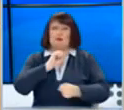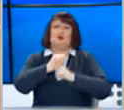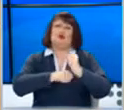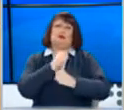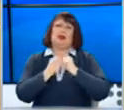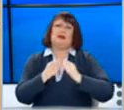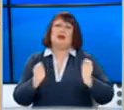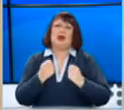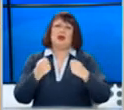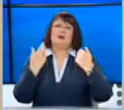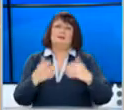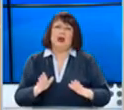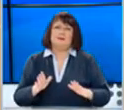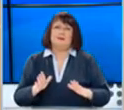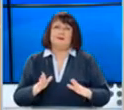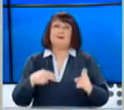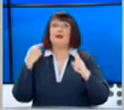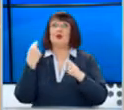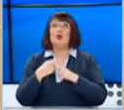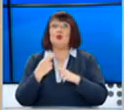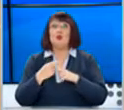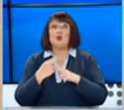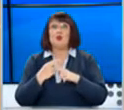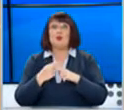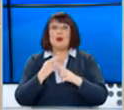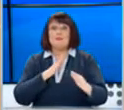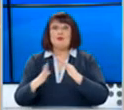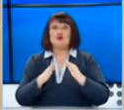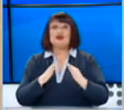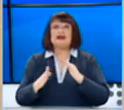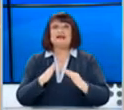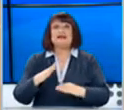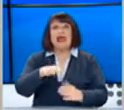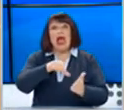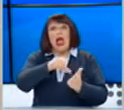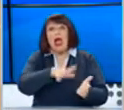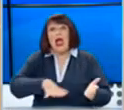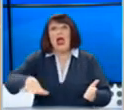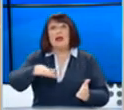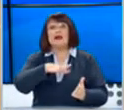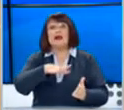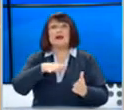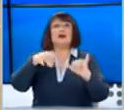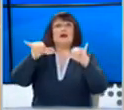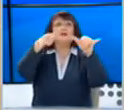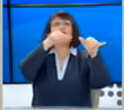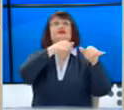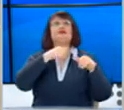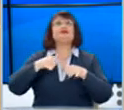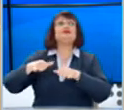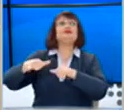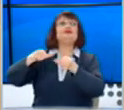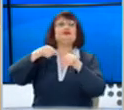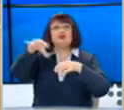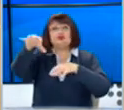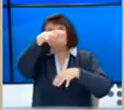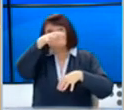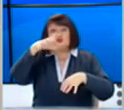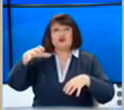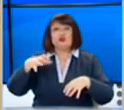να δώσουμε μεγάλη έμφαση στην προστασία, ειδικά του λεκανοπεδίου. Τα ντρόνς πέταξαν πρώτα στο λεκανοπέδιο.